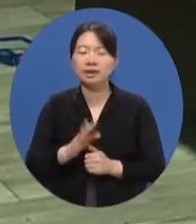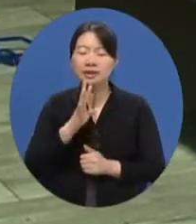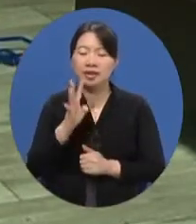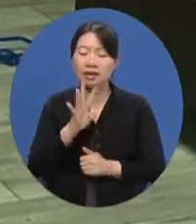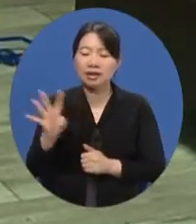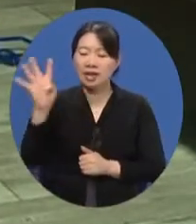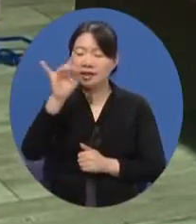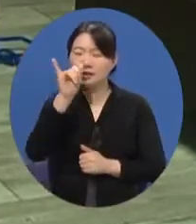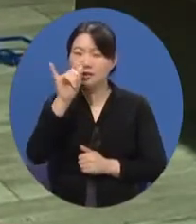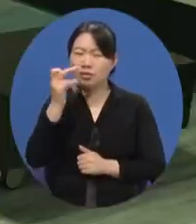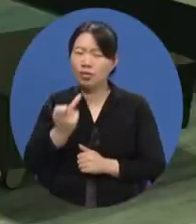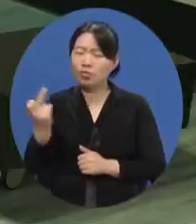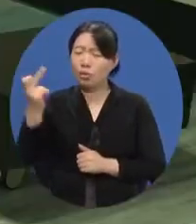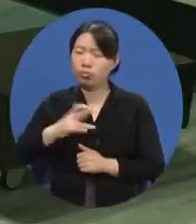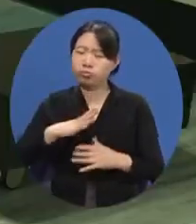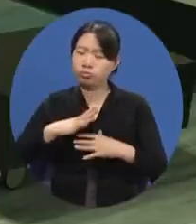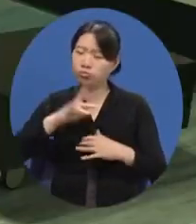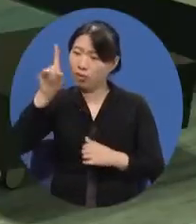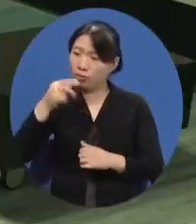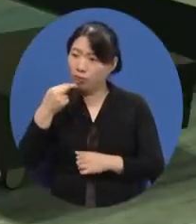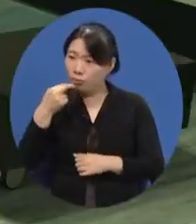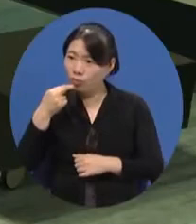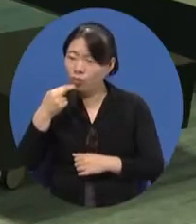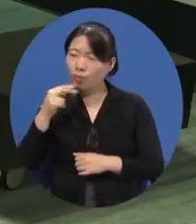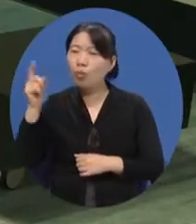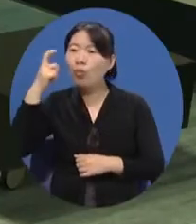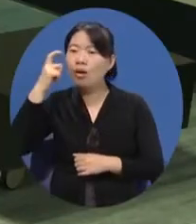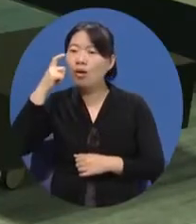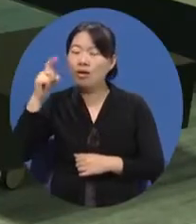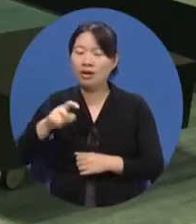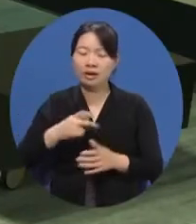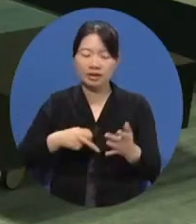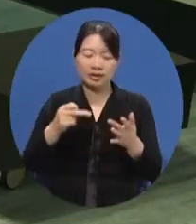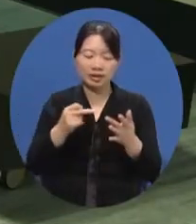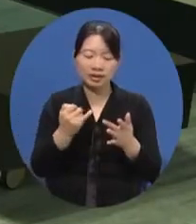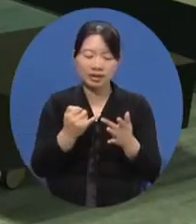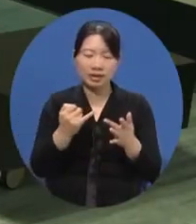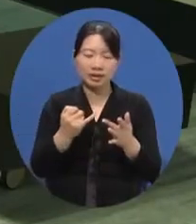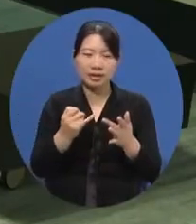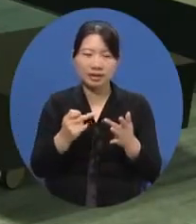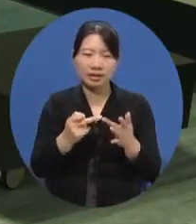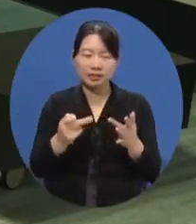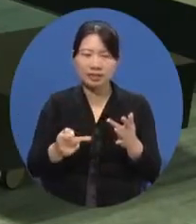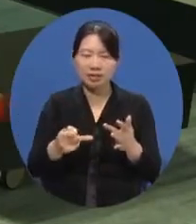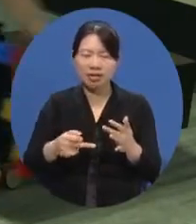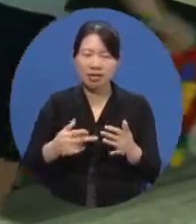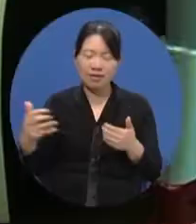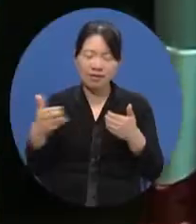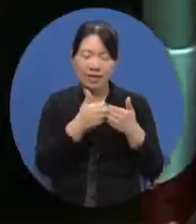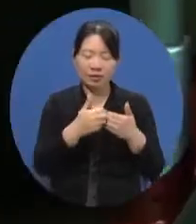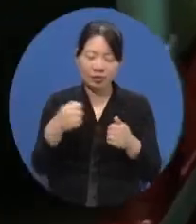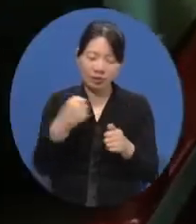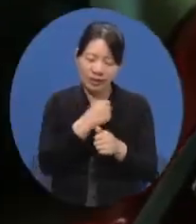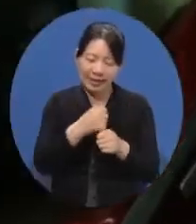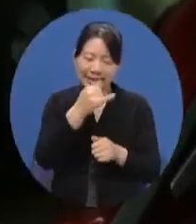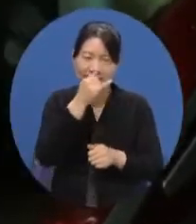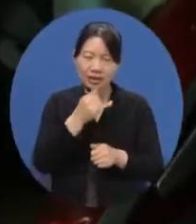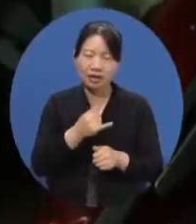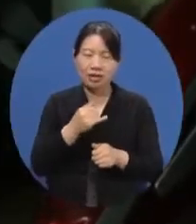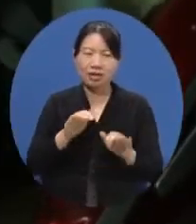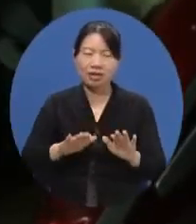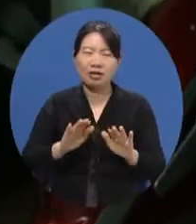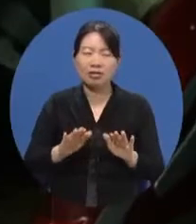4살이나 많은 형이 무섭지도 않은 걸까요? 상민이가 대들고 때리기까지 하는데